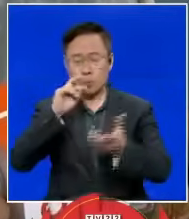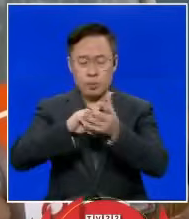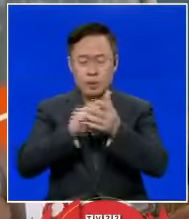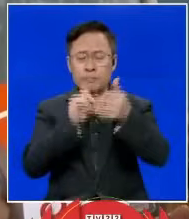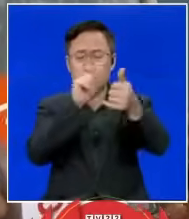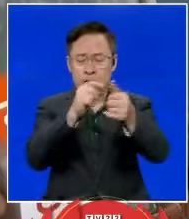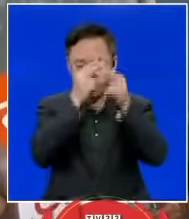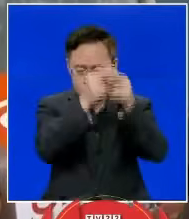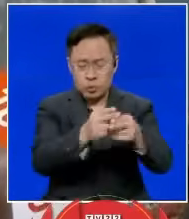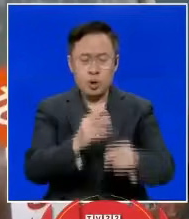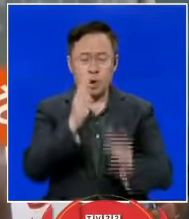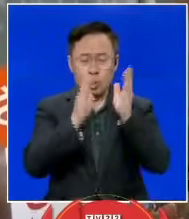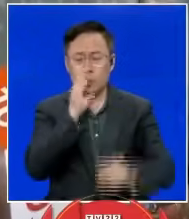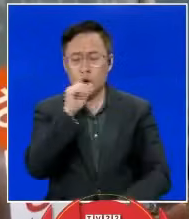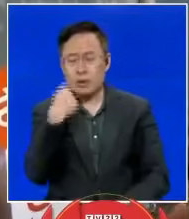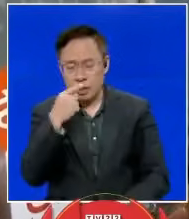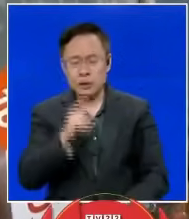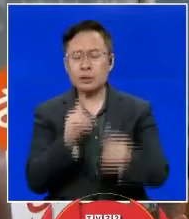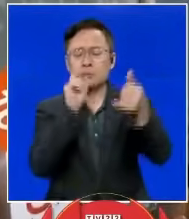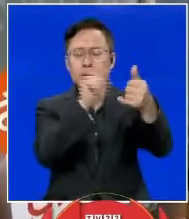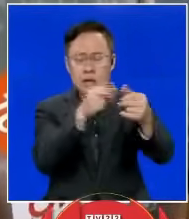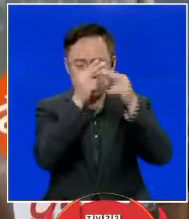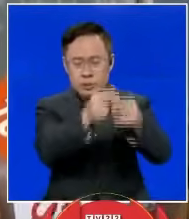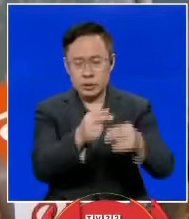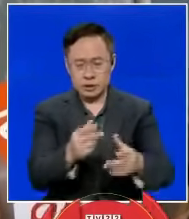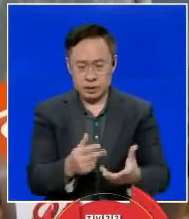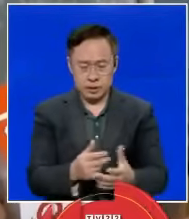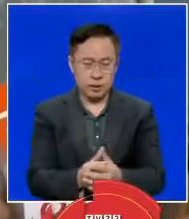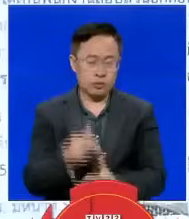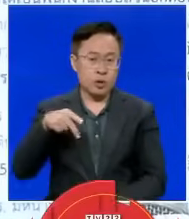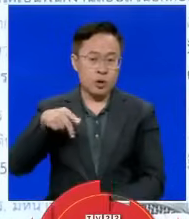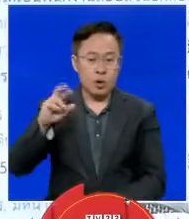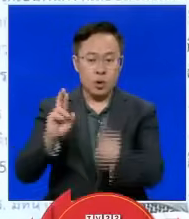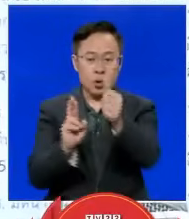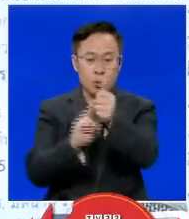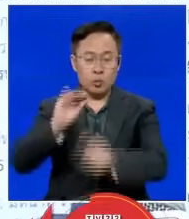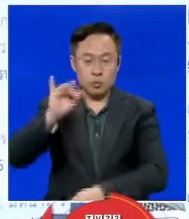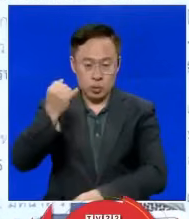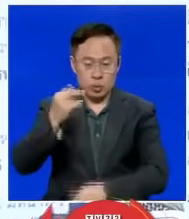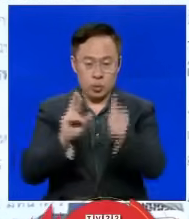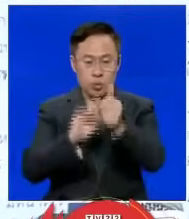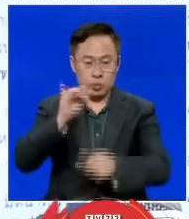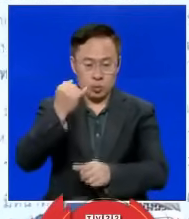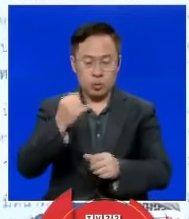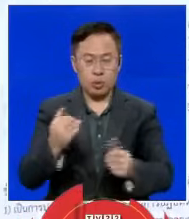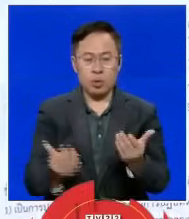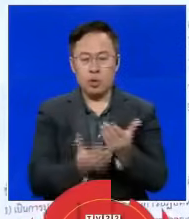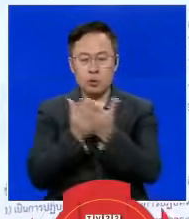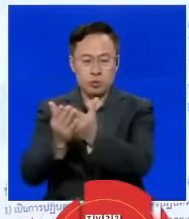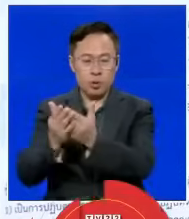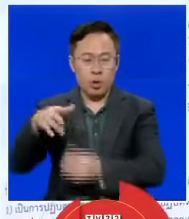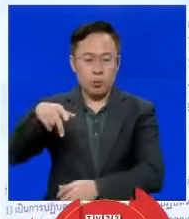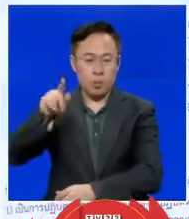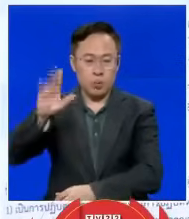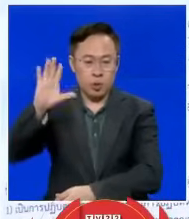ส่วนในเรื่องของบิ๊กโจ๊กเองเมื่อวานก็ต้องยอมรับว่าไปปปช.เนี่ยก็ยื่นเกี่ยวกับนายกรัฐมนตรีด้วยยื่นร้องนาย